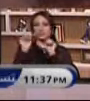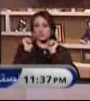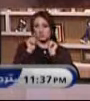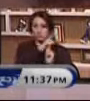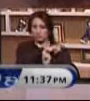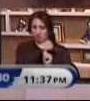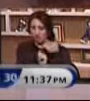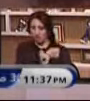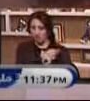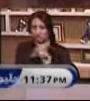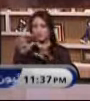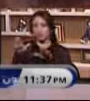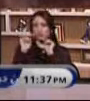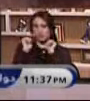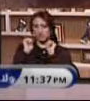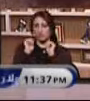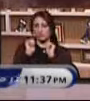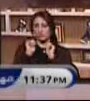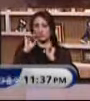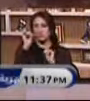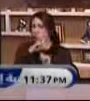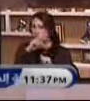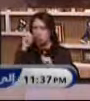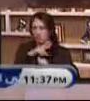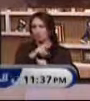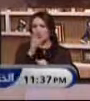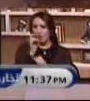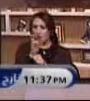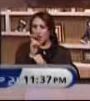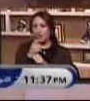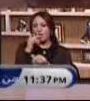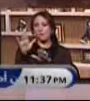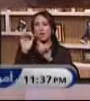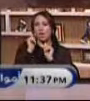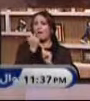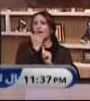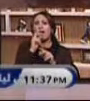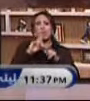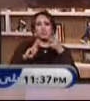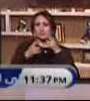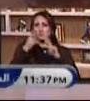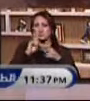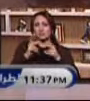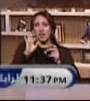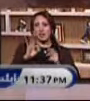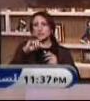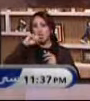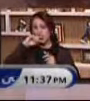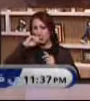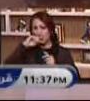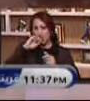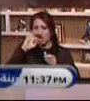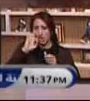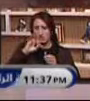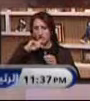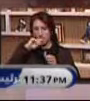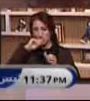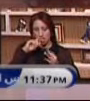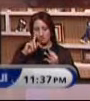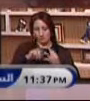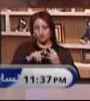واحد يتاجر في المخدرات خلاص. نعم. عيب يا جماعه لا خلاص طيب. نعم. وبعدين يندم على ما فات. يعزم على